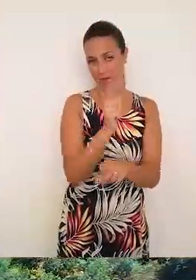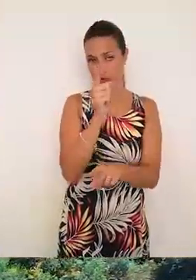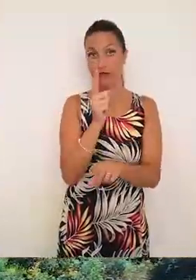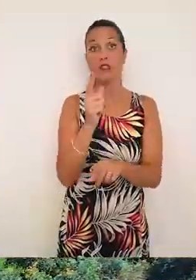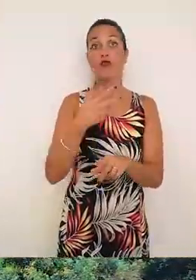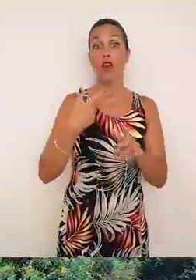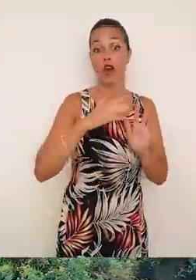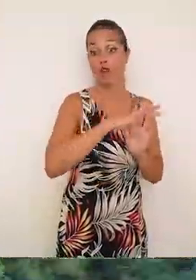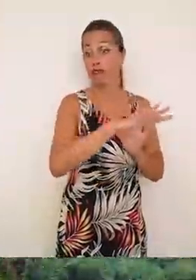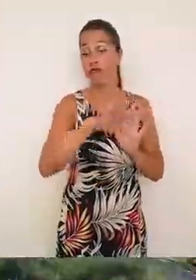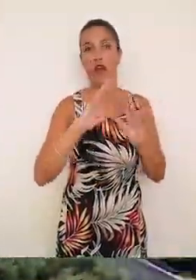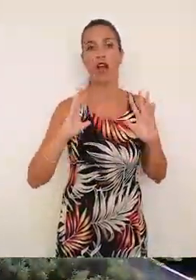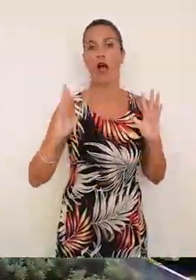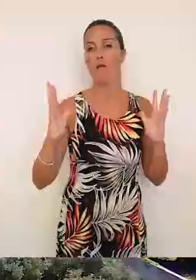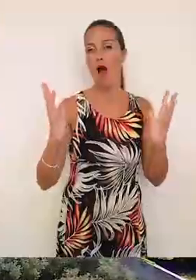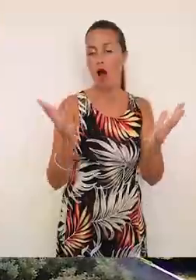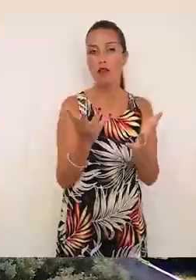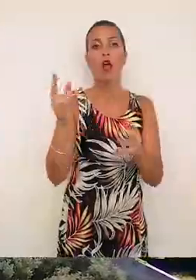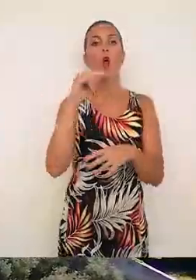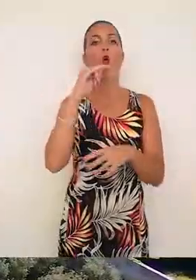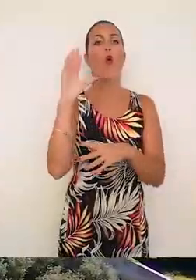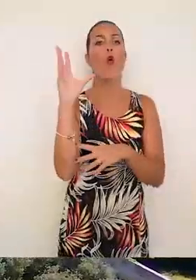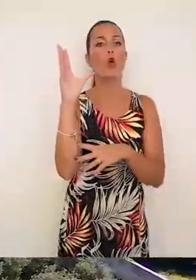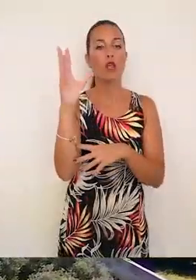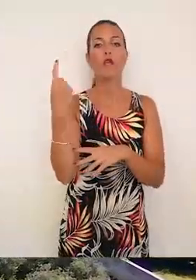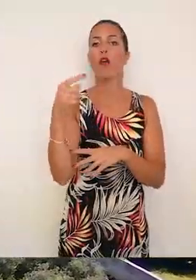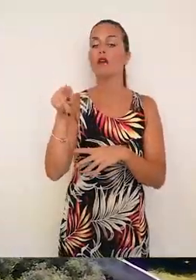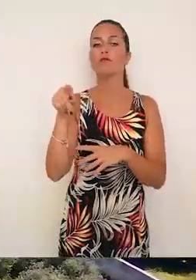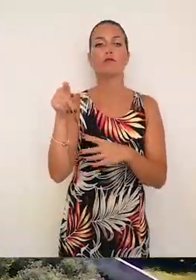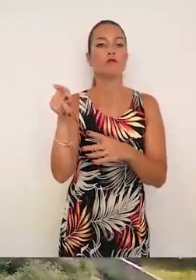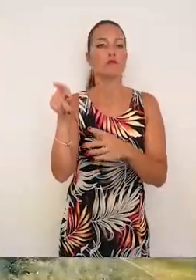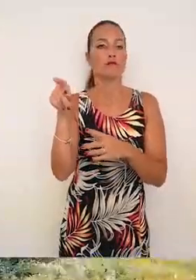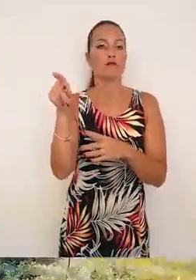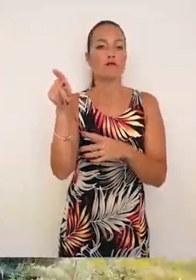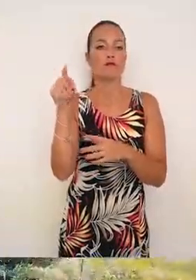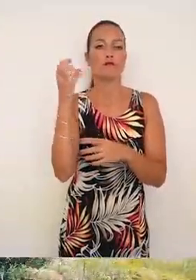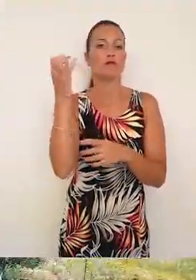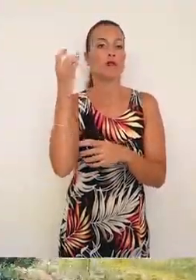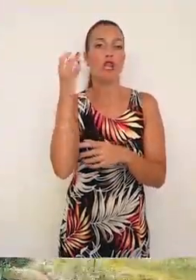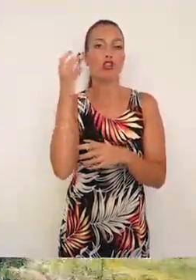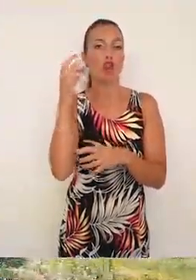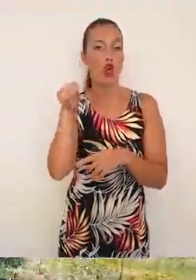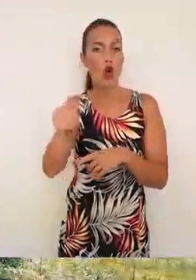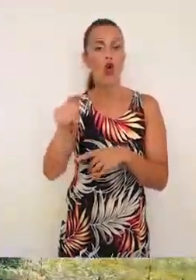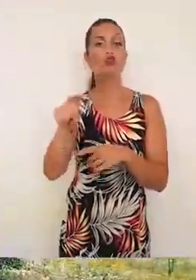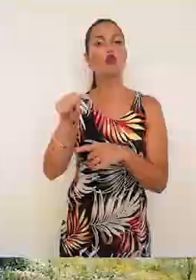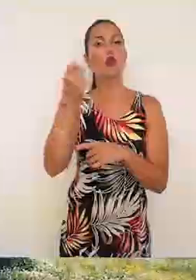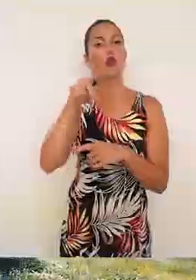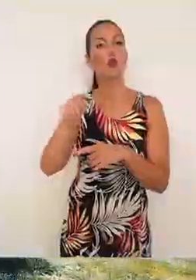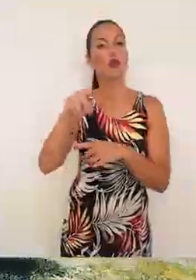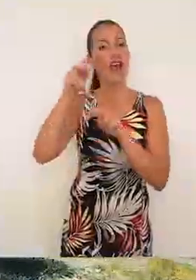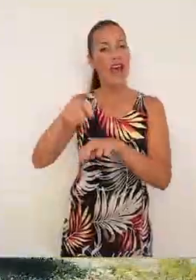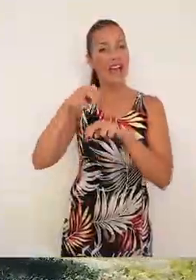L'abitato di Curzi è circondato da verdeggianti campagne e da antichi uliveti, fiore all'occhiello dell'economia agricola e della